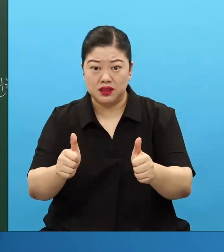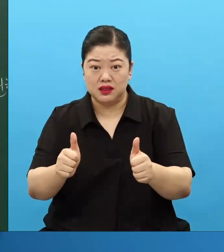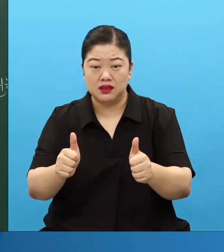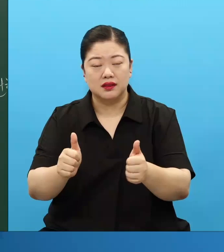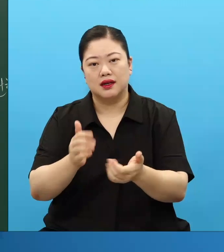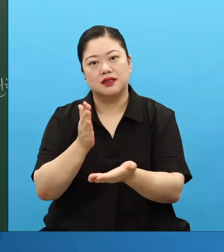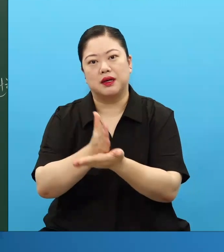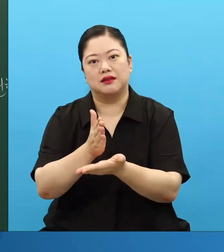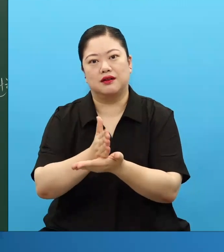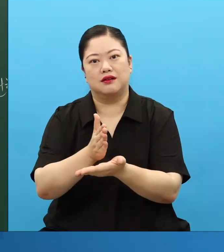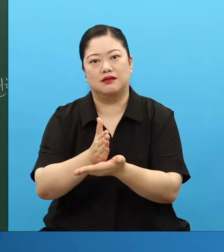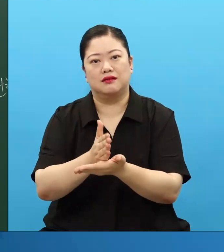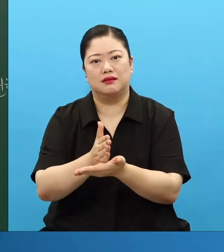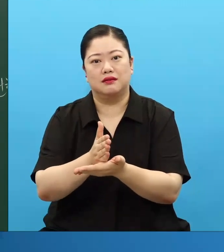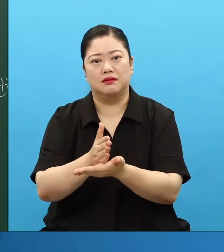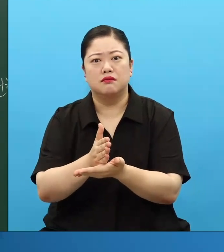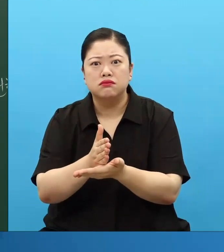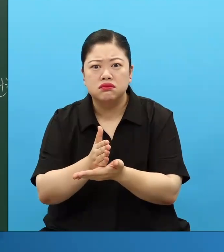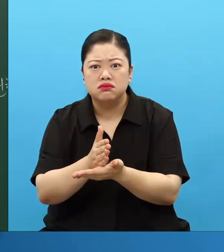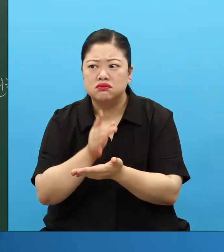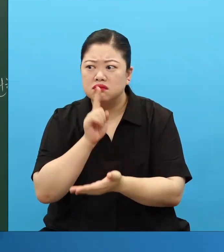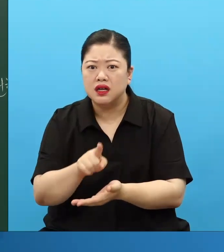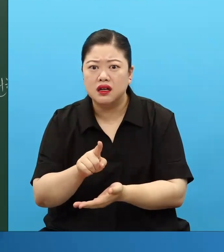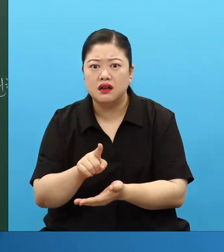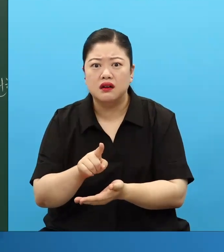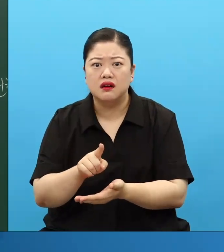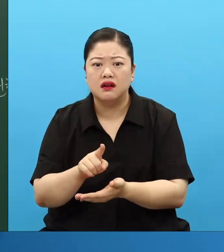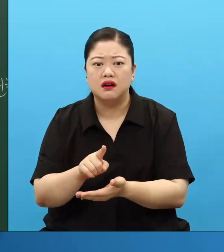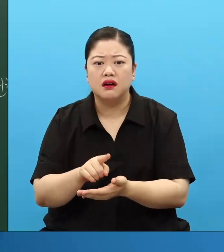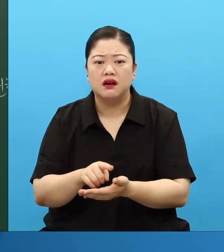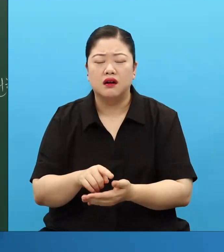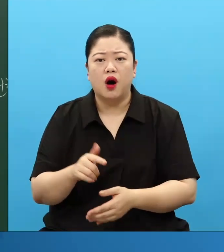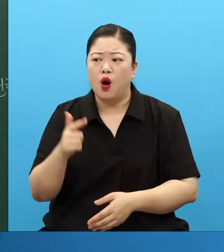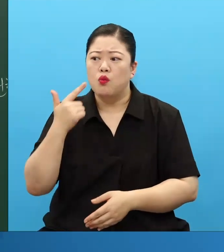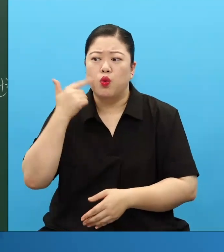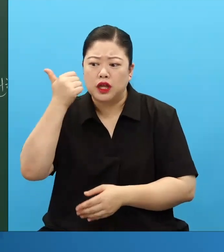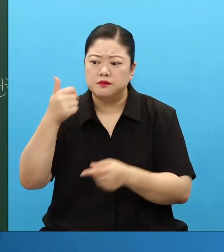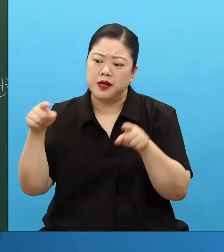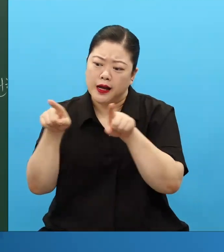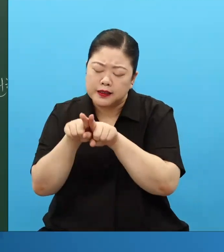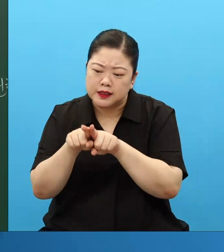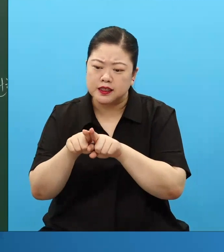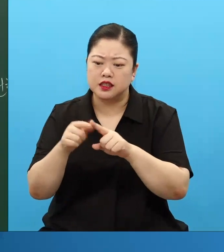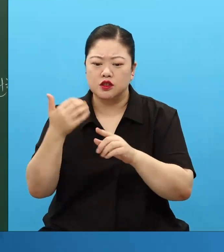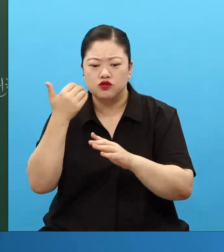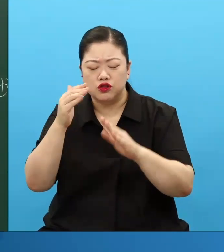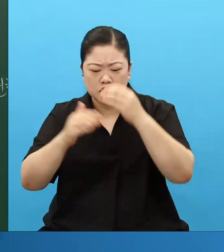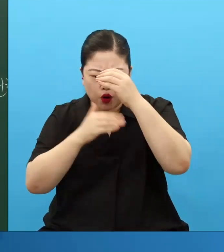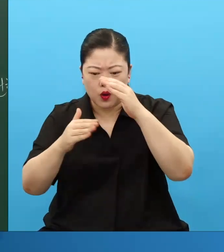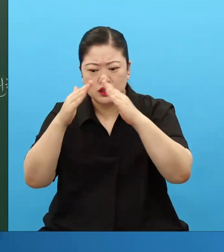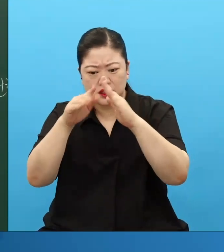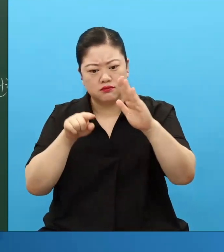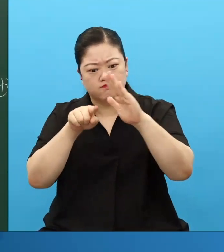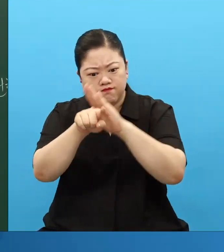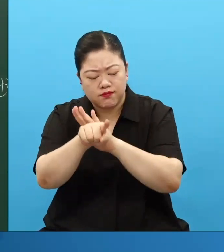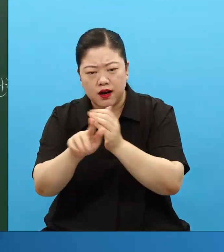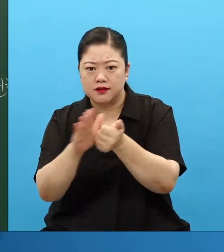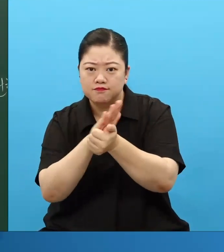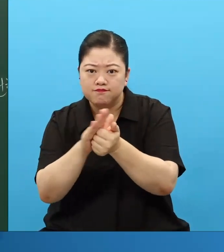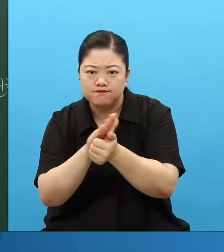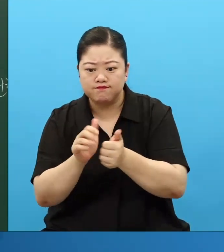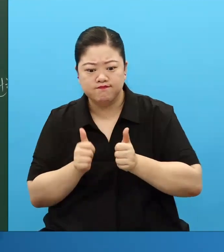become witnesses. 확실합니다. It's a sure thing. 그래서 조금도 다른 생각하지 말고 정확하게 생각해. And so don't think anything else at all.